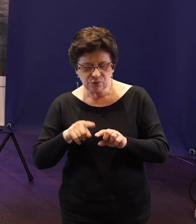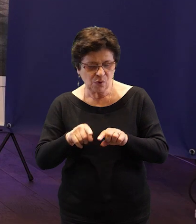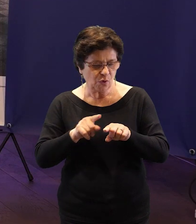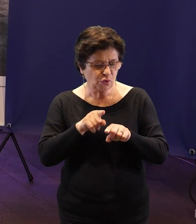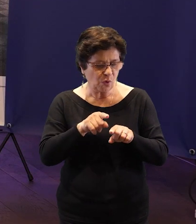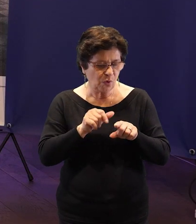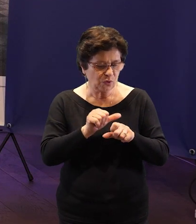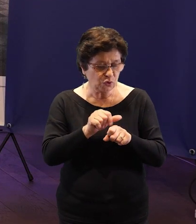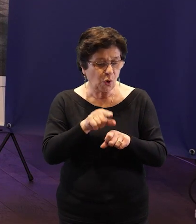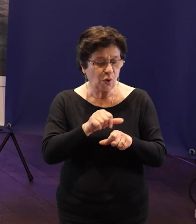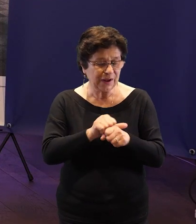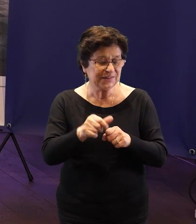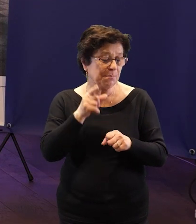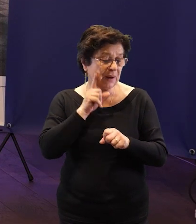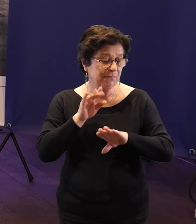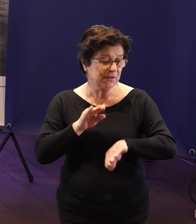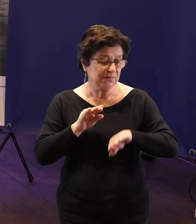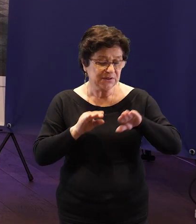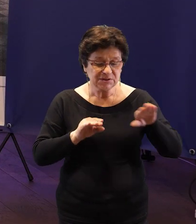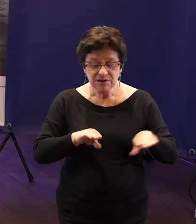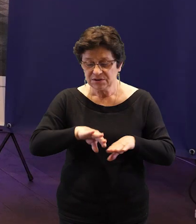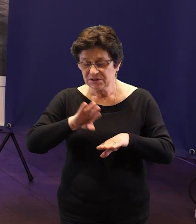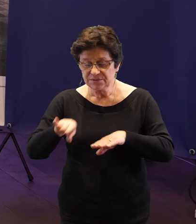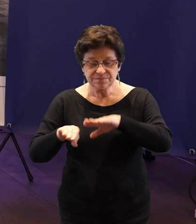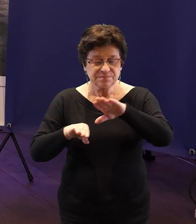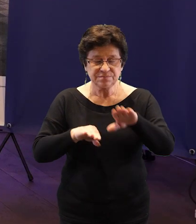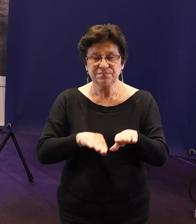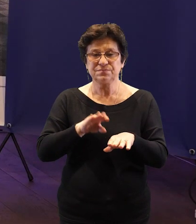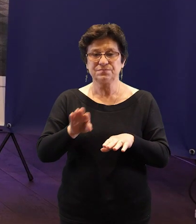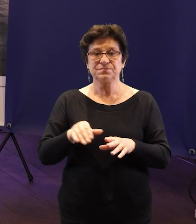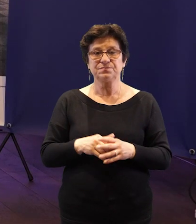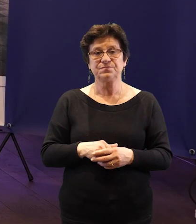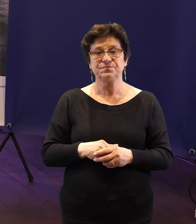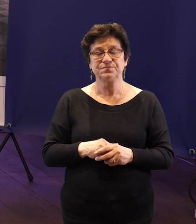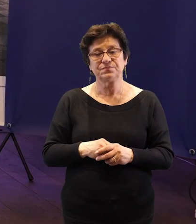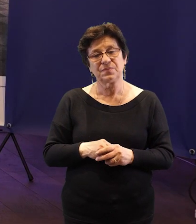artykułów źródłowych, do relacji.